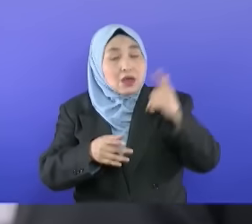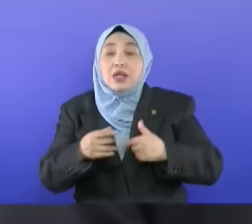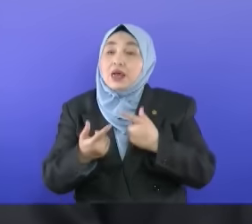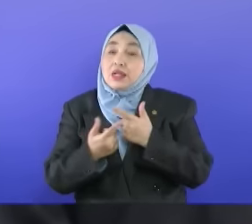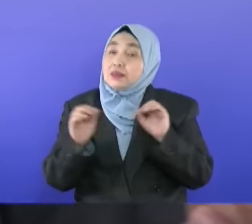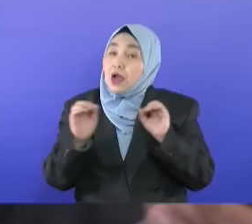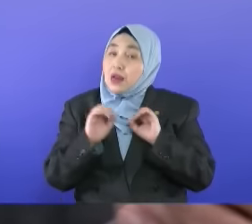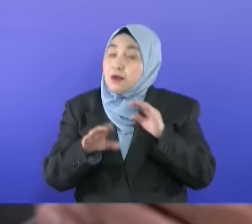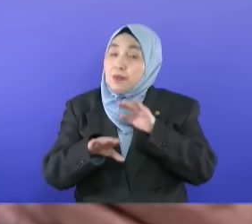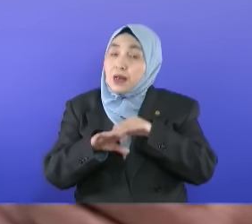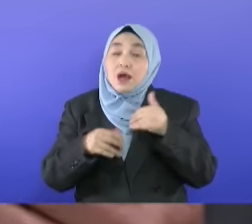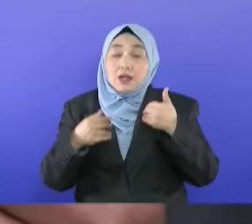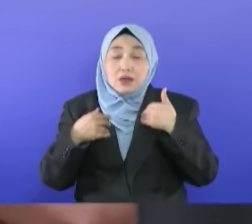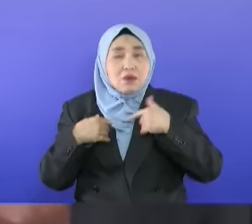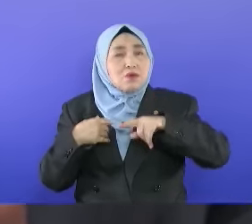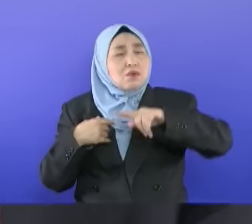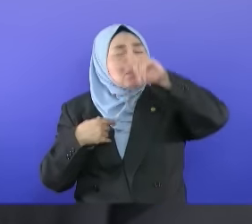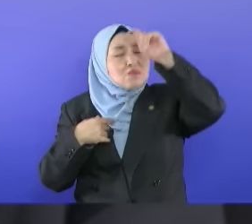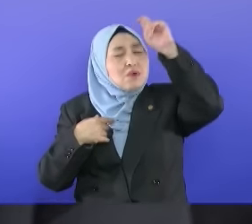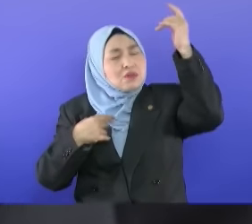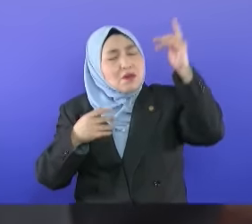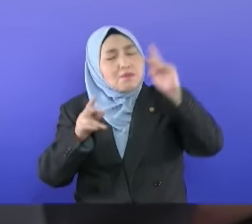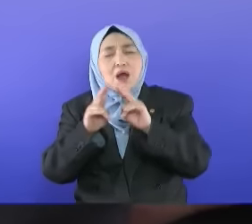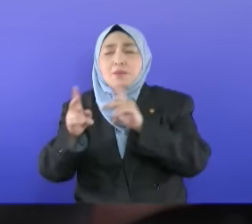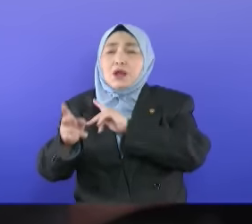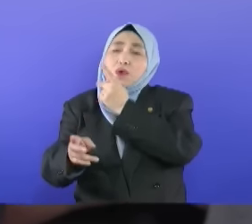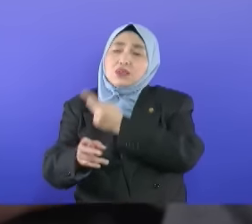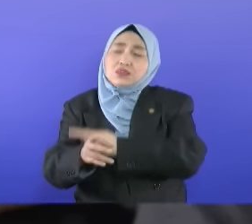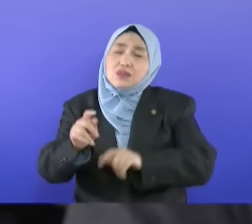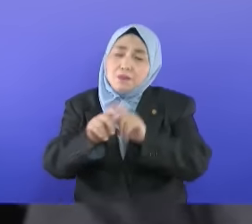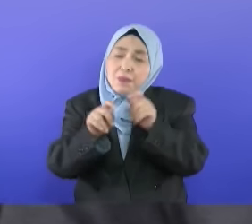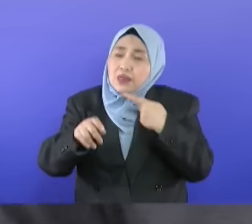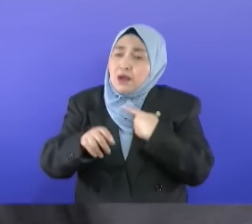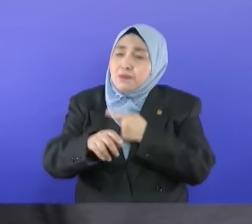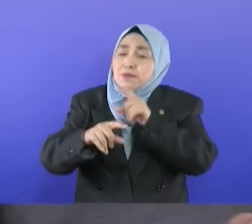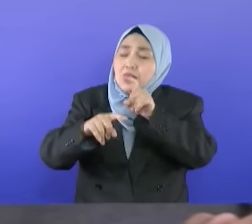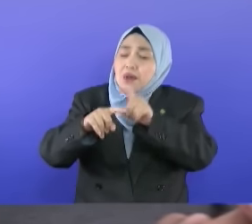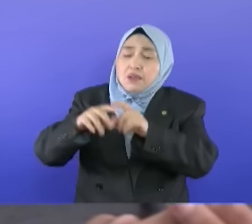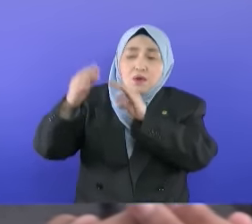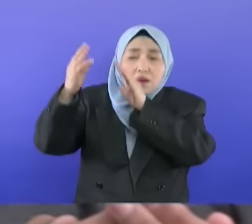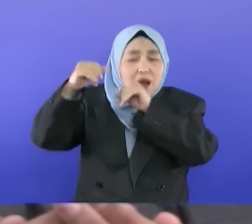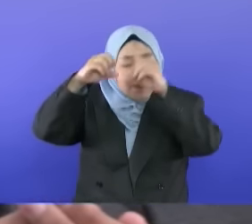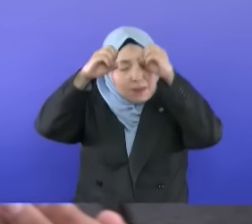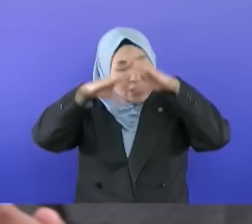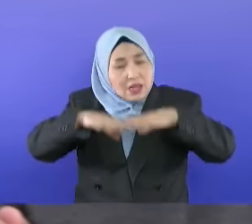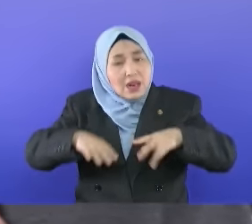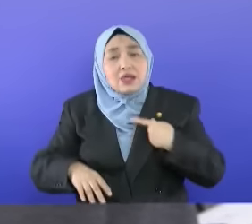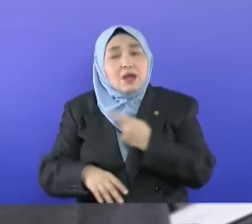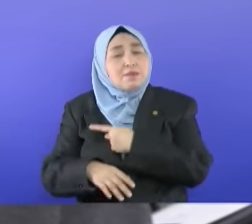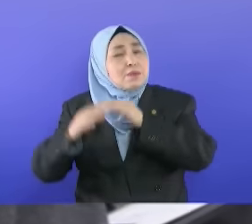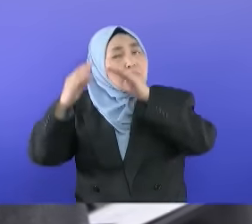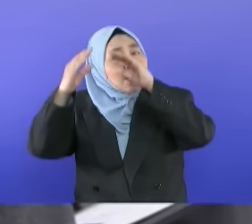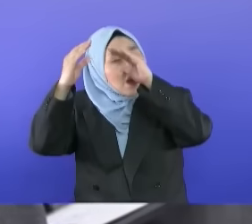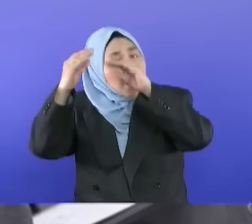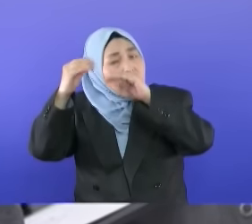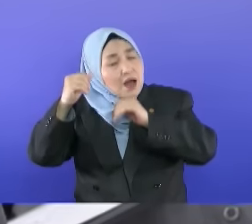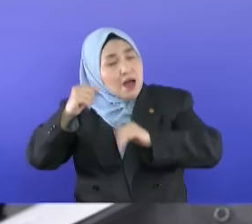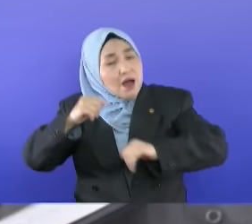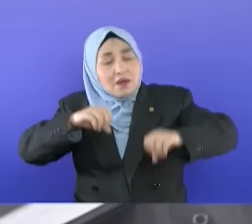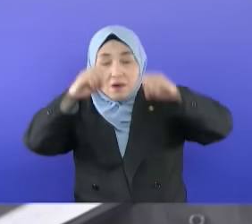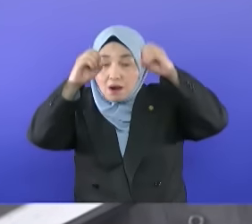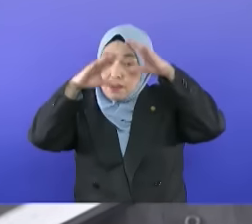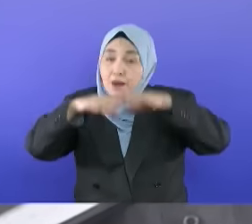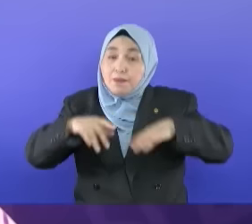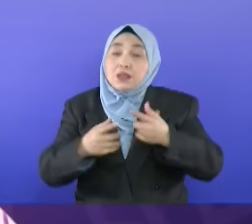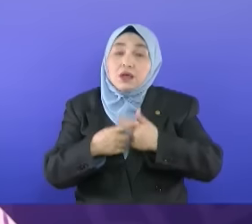Allah kalau yang maha berkuasa Ya Allah kepadamulah kami bergantung harap Ya Allah rahmatilah kami ya Allah kami mengharapkan agar Rahmat betul